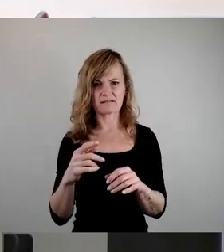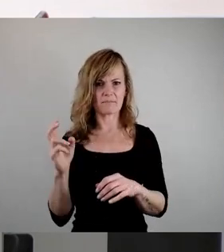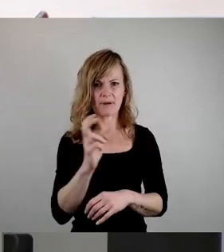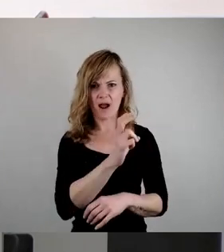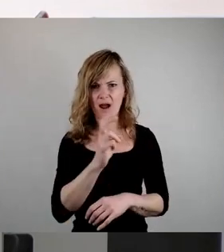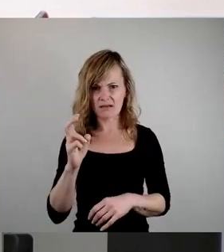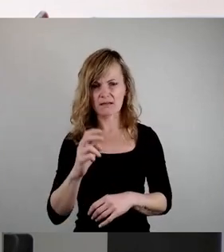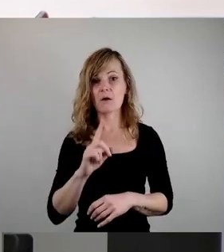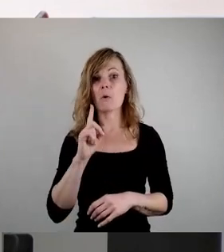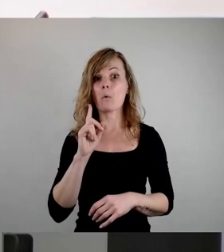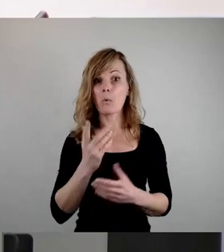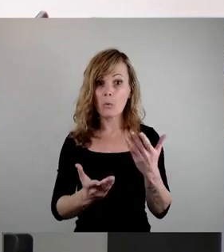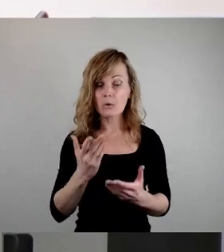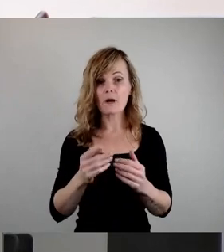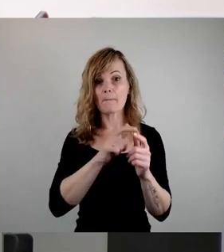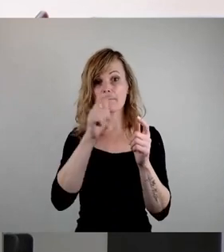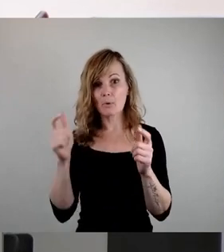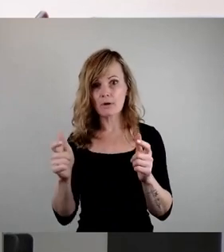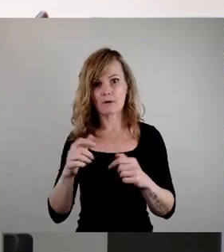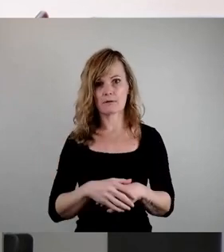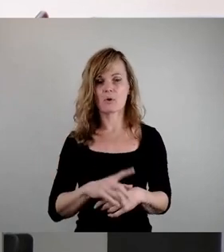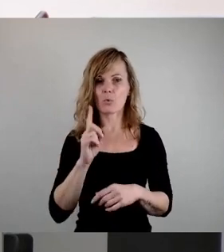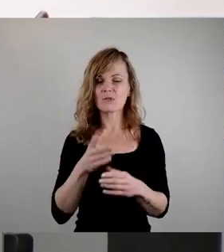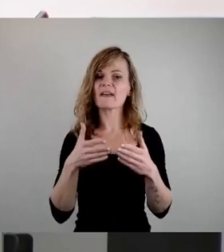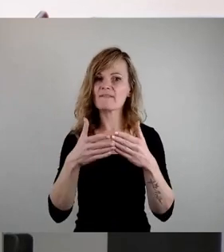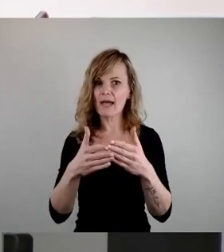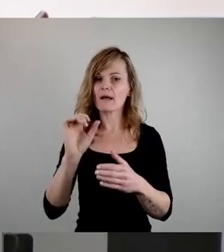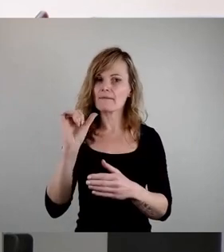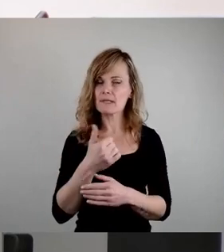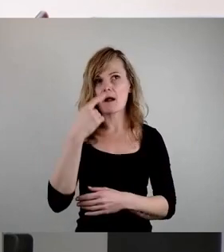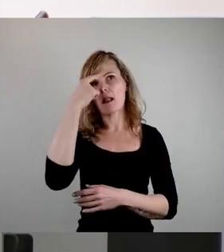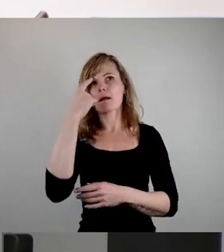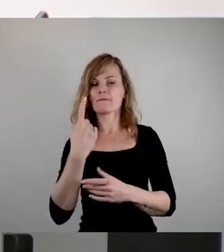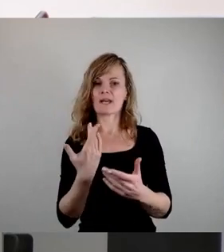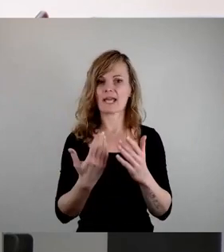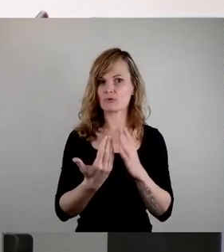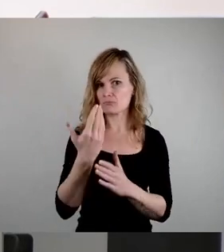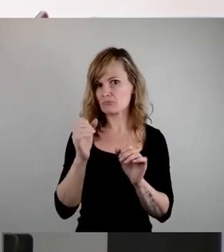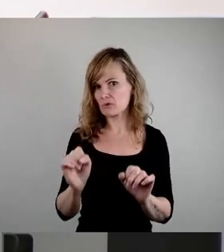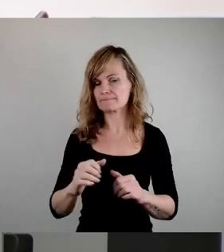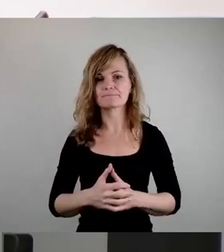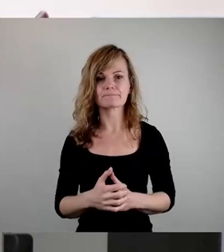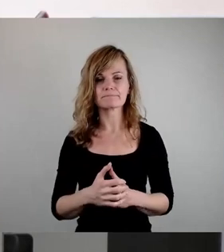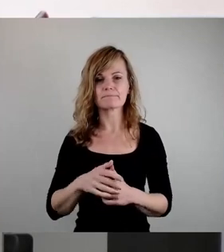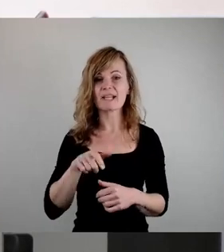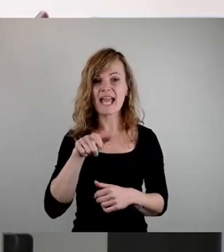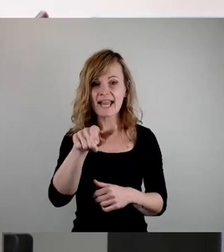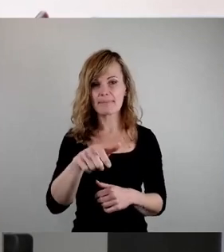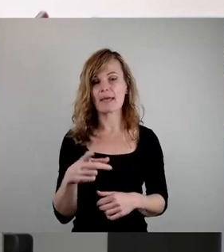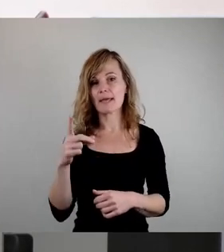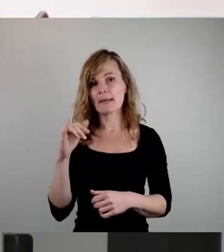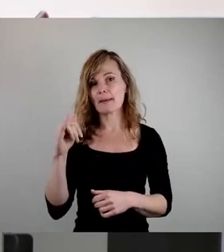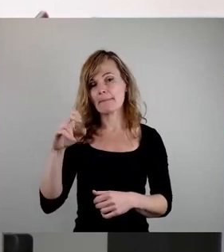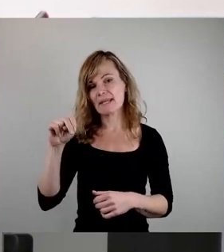einer Brücke und ja, auch eine Fähre war wieder im Gespräch. Die Elbquerung im Raum Pieschen